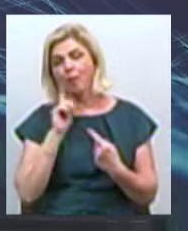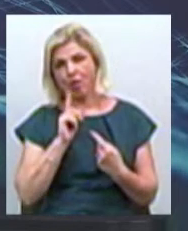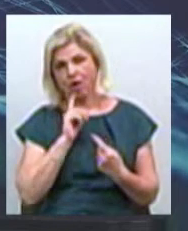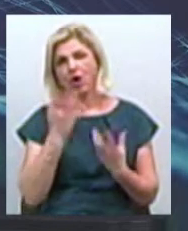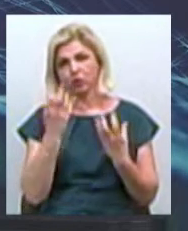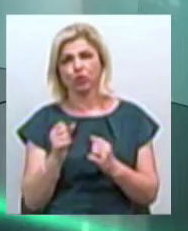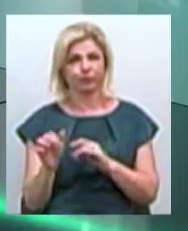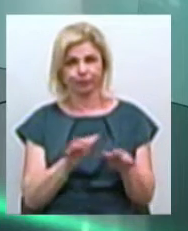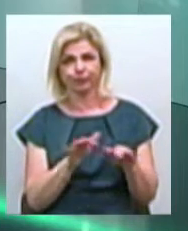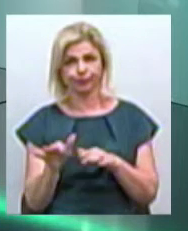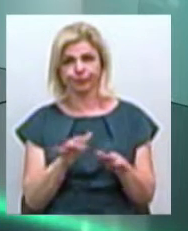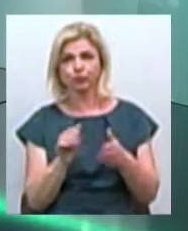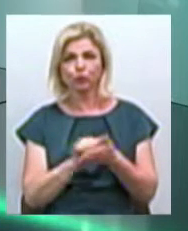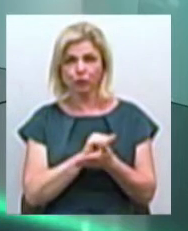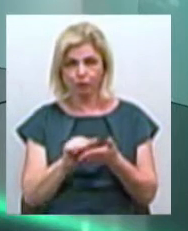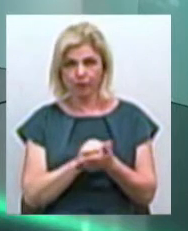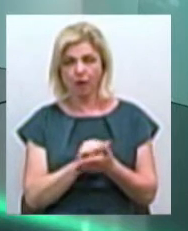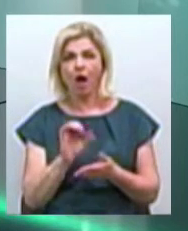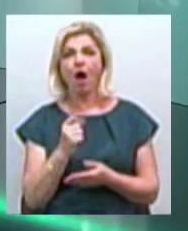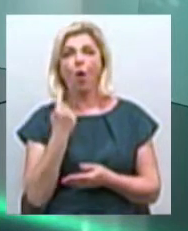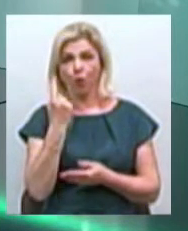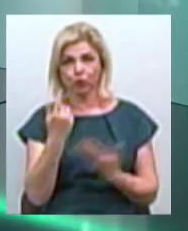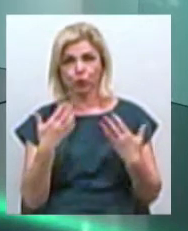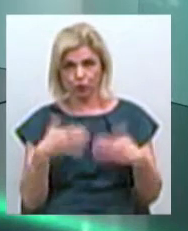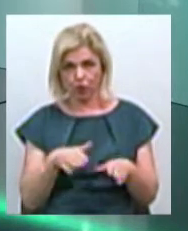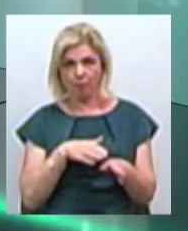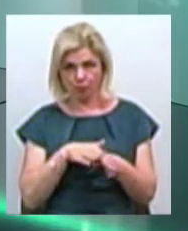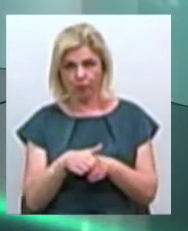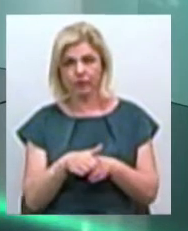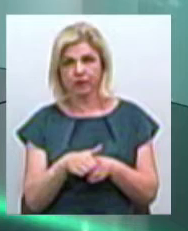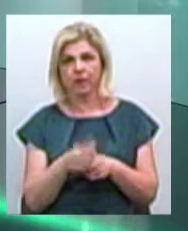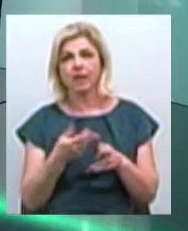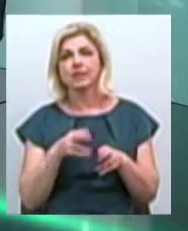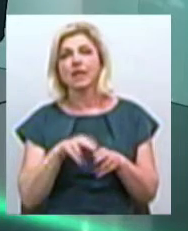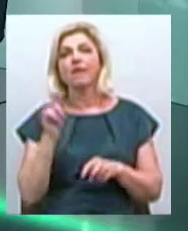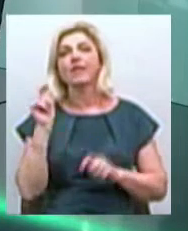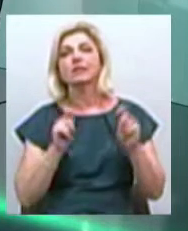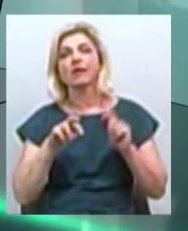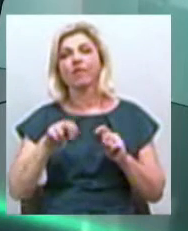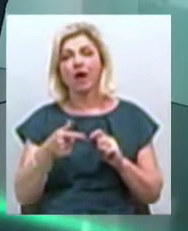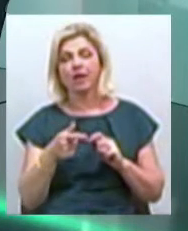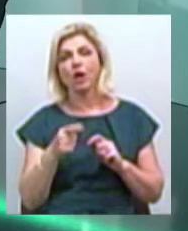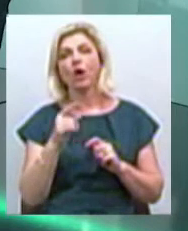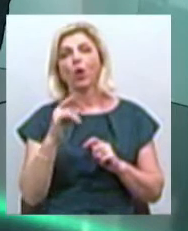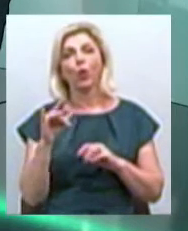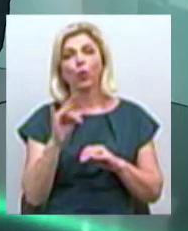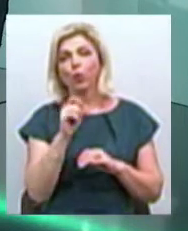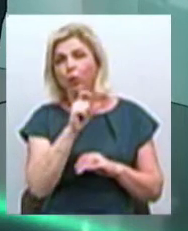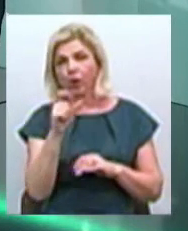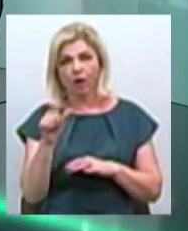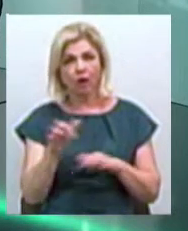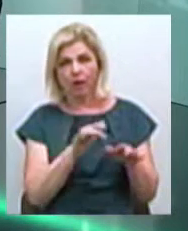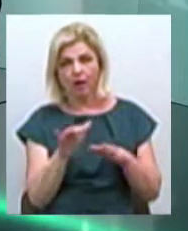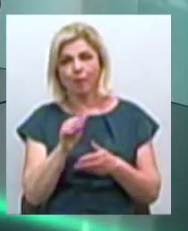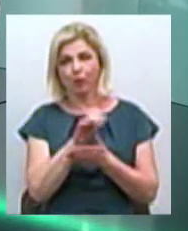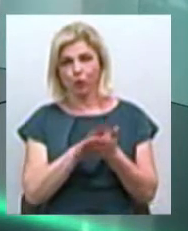стадіях реалізації. А один вже реалізований повністю? Повністю це фестиваль «Рух продовжує молодість», оскільки у них такий